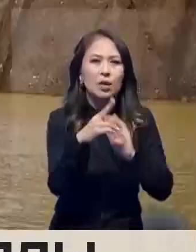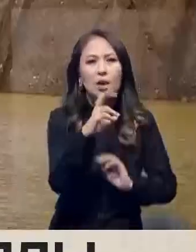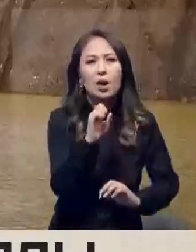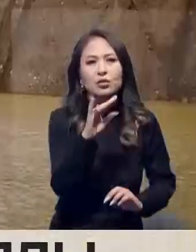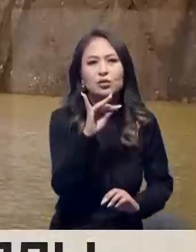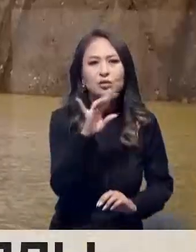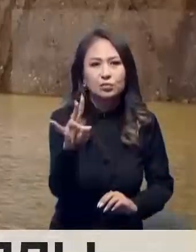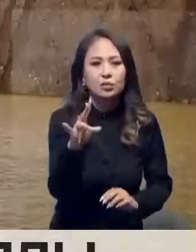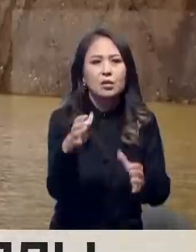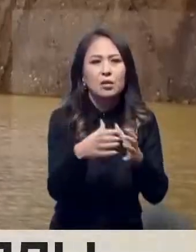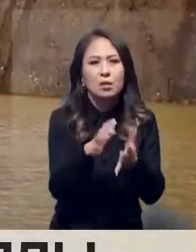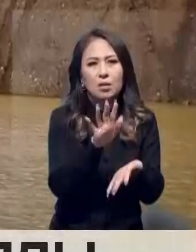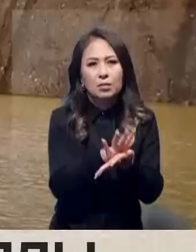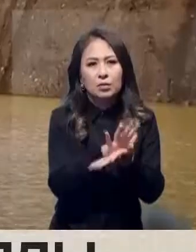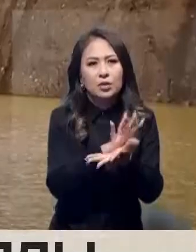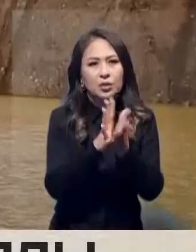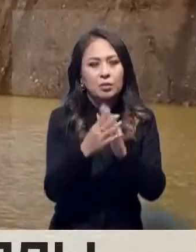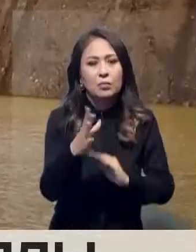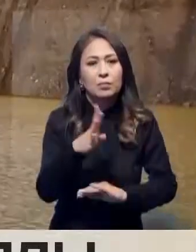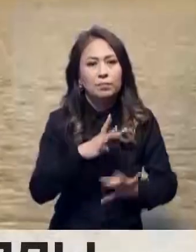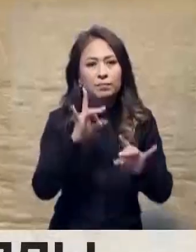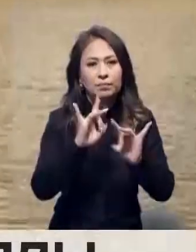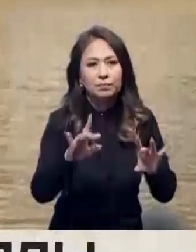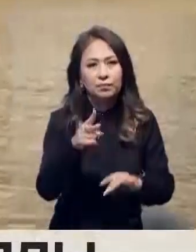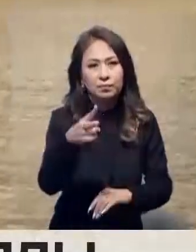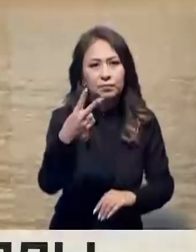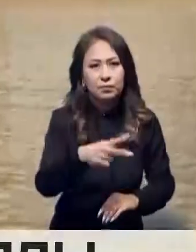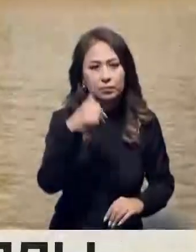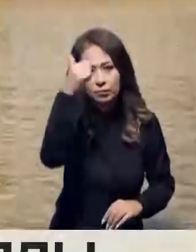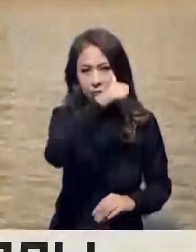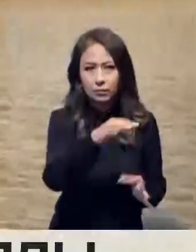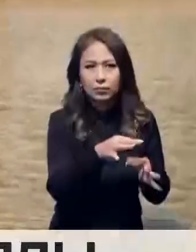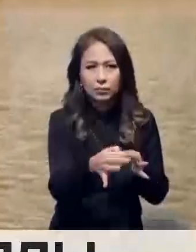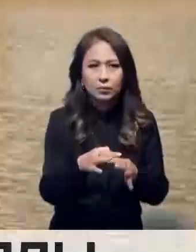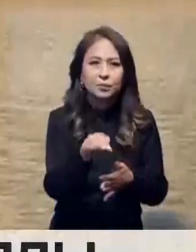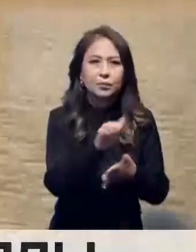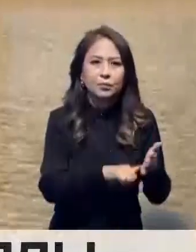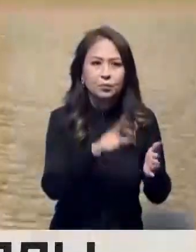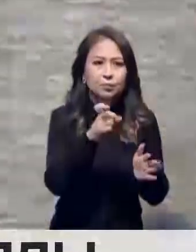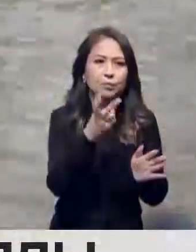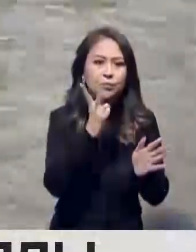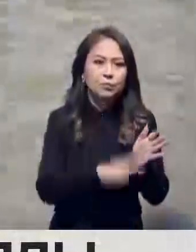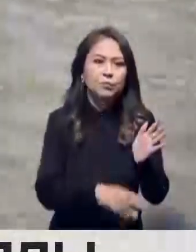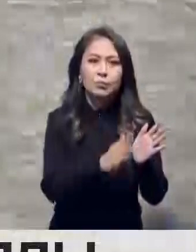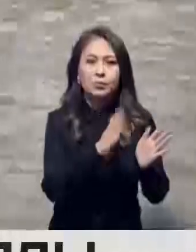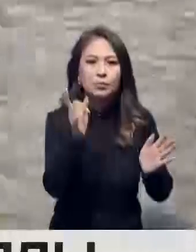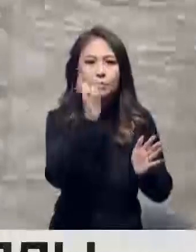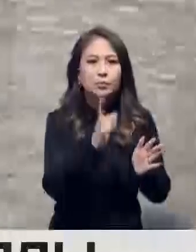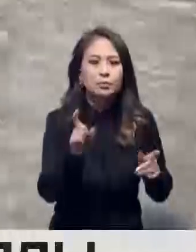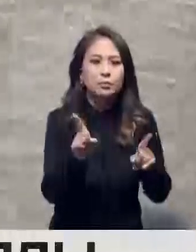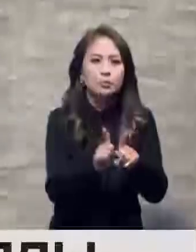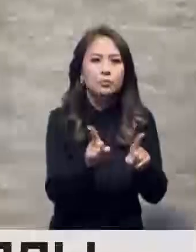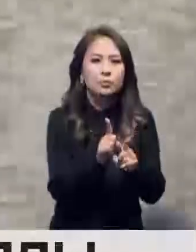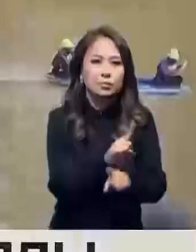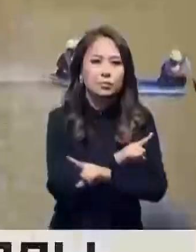Жалпы Качин штатында лай көшкіні жиі болады. 2020 жылы бұл аймақта осындай себеппен 170-ден